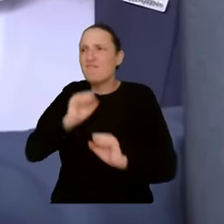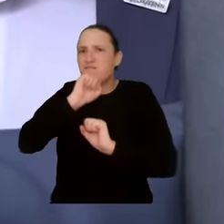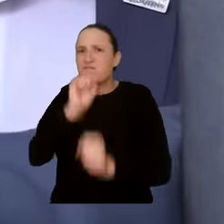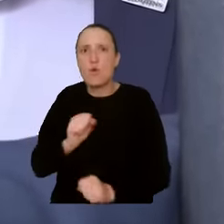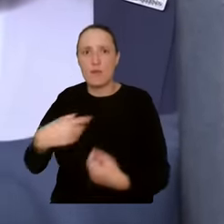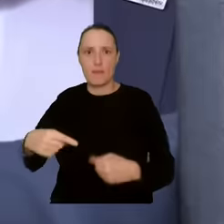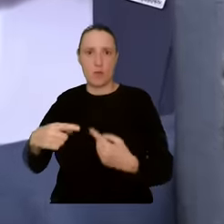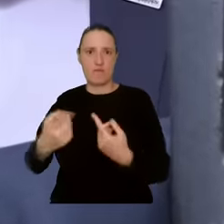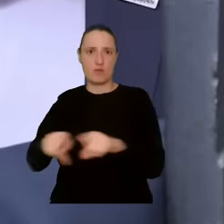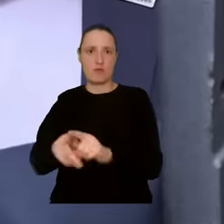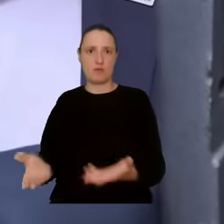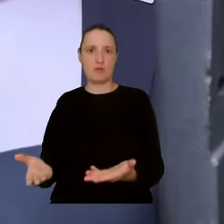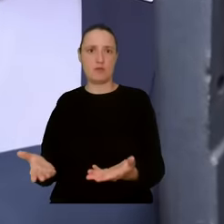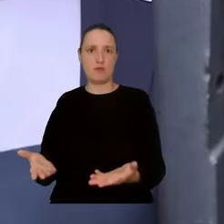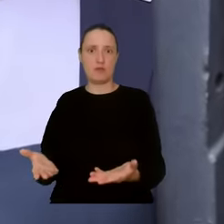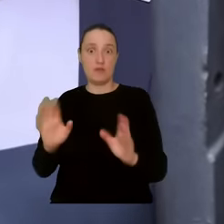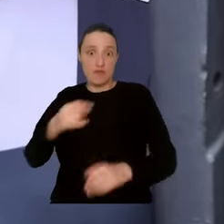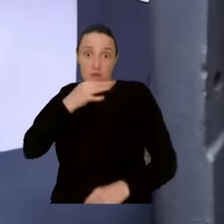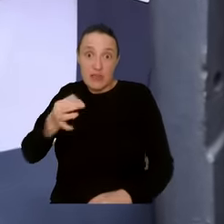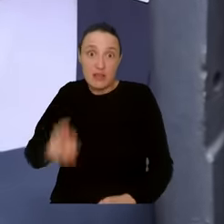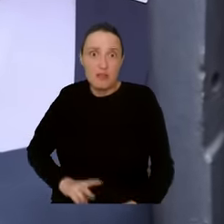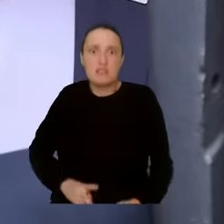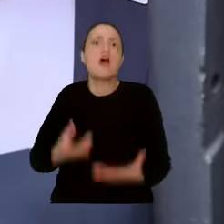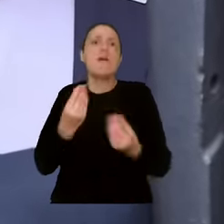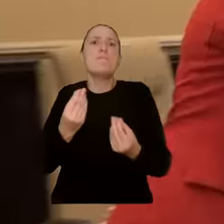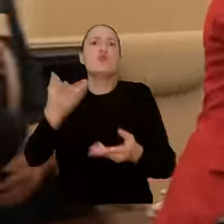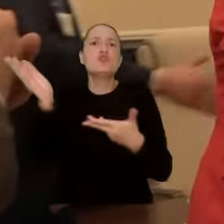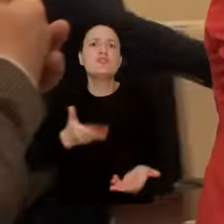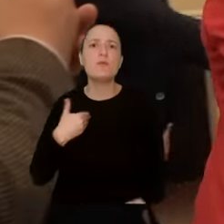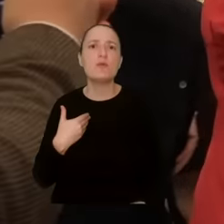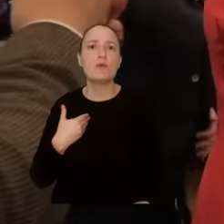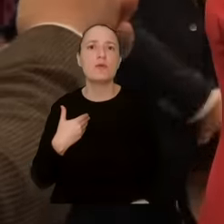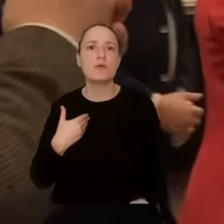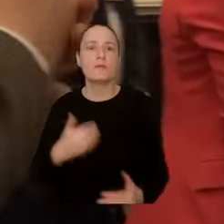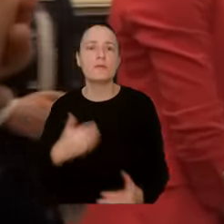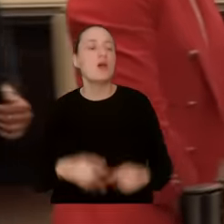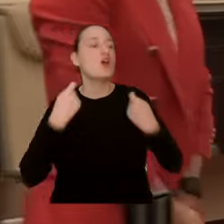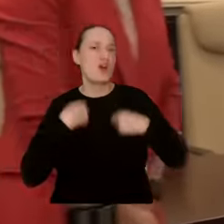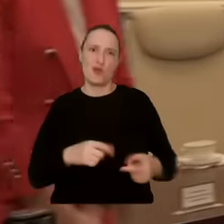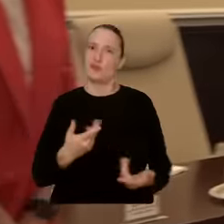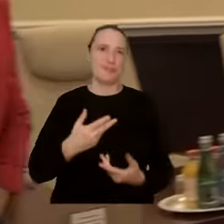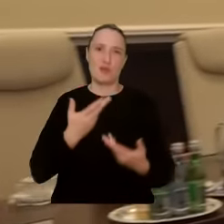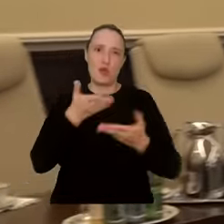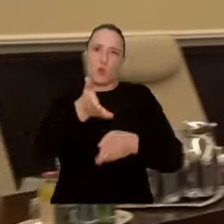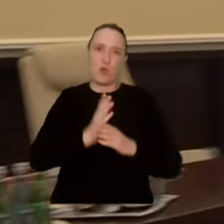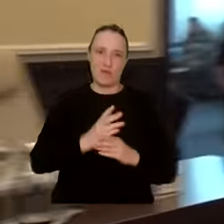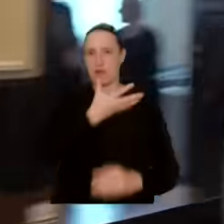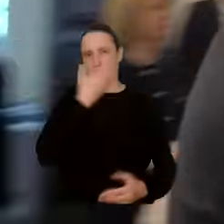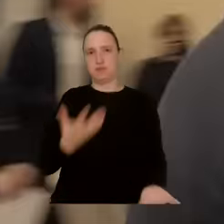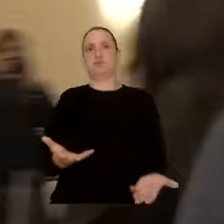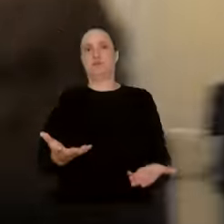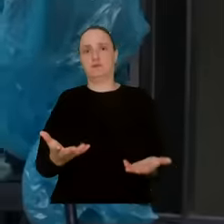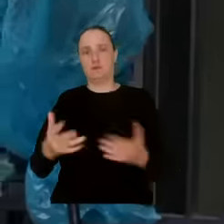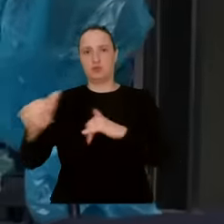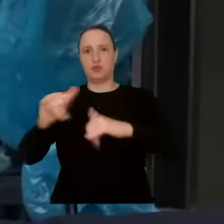wykonane. Więc nawet pytaliśmy ministra, po co nas tu zapraszaliście? Rolnicy nie kryją oburzenia zachowaniem rządu. Jest